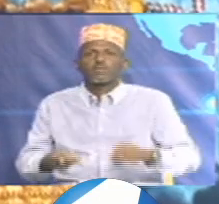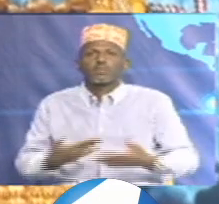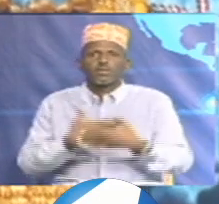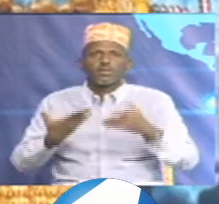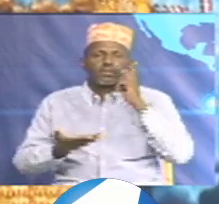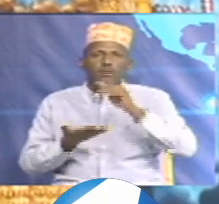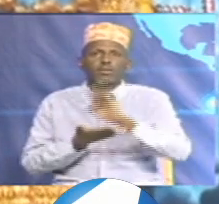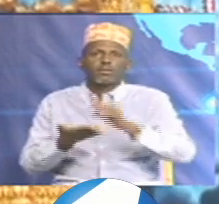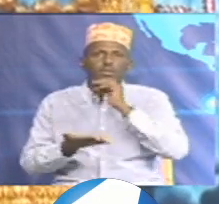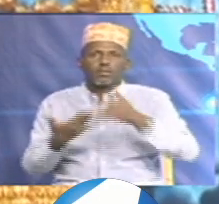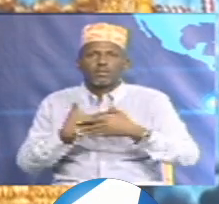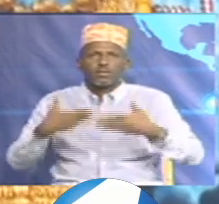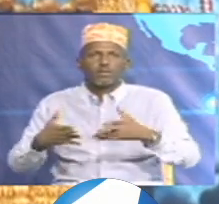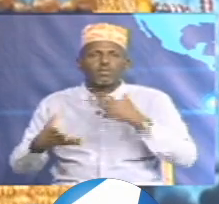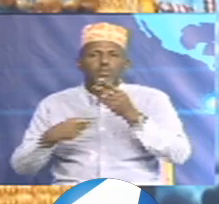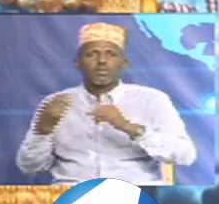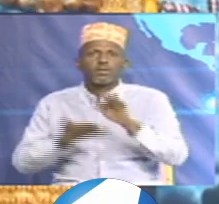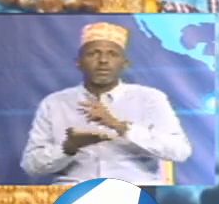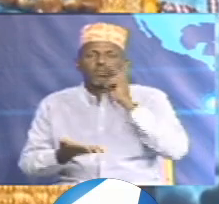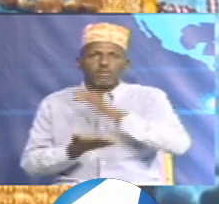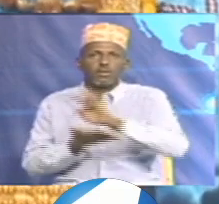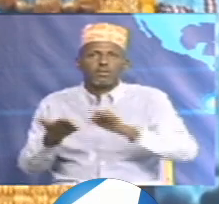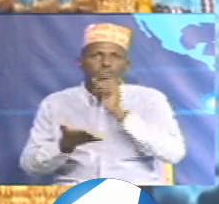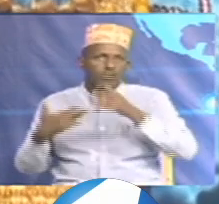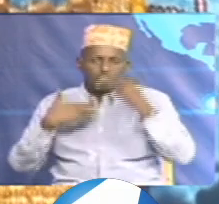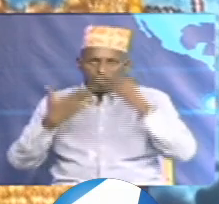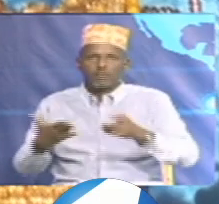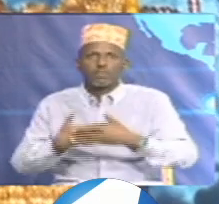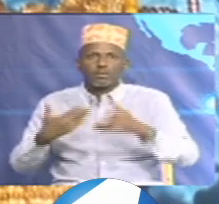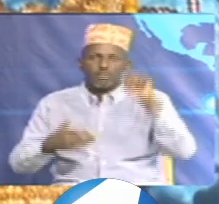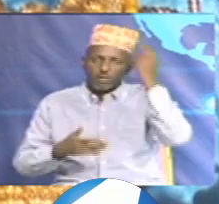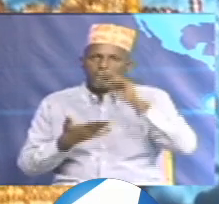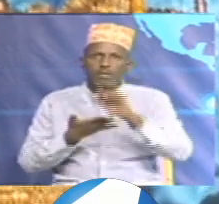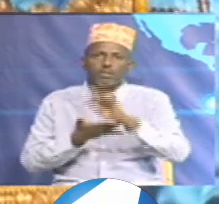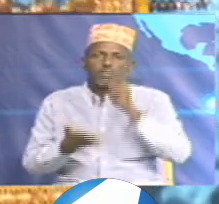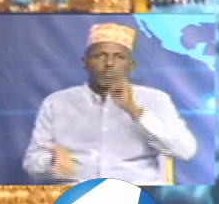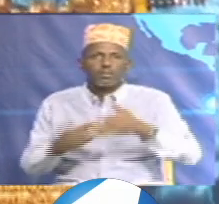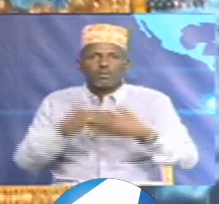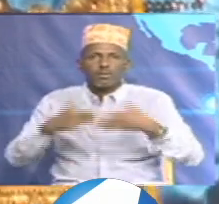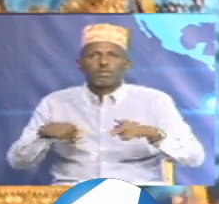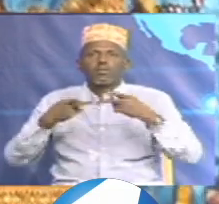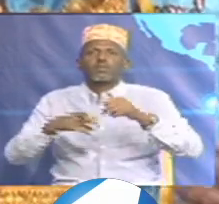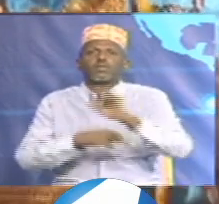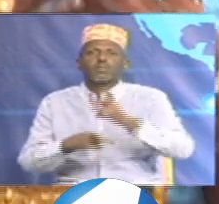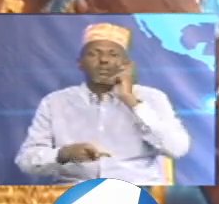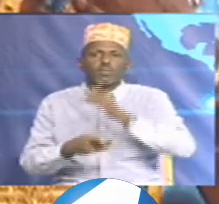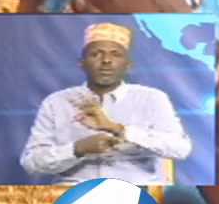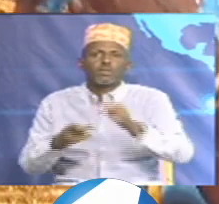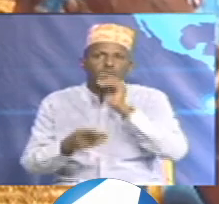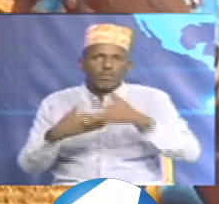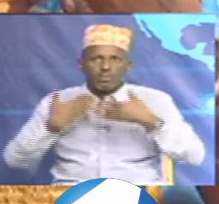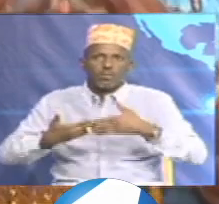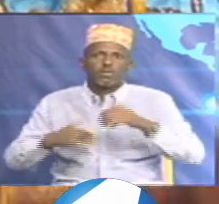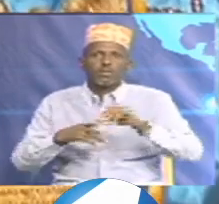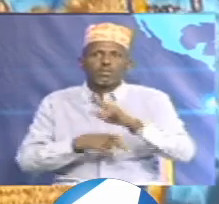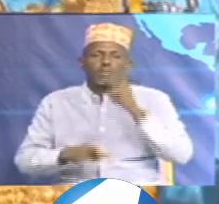démontre bien, s'il en était besoin, que l'UPR est une formation politique qui peut se prévaloir à